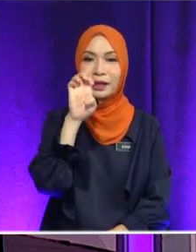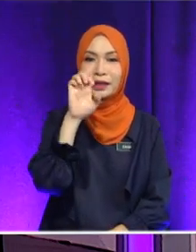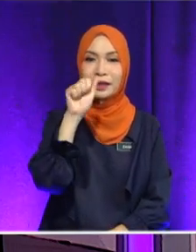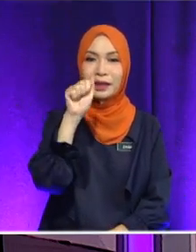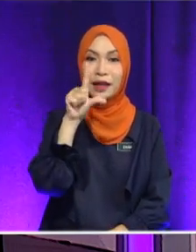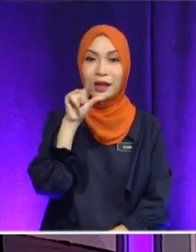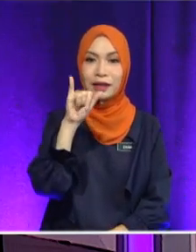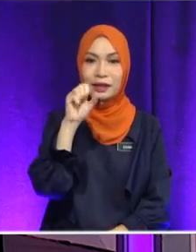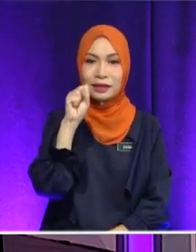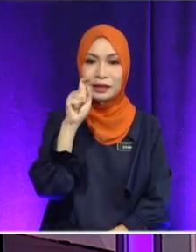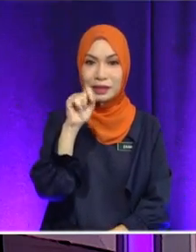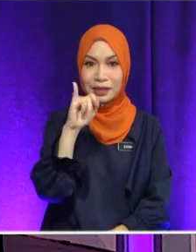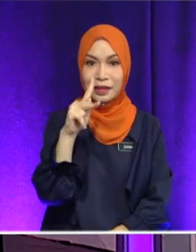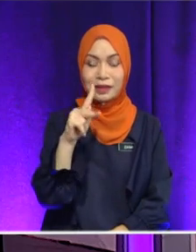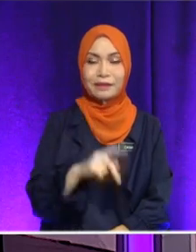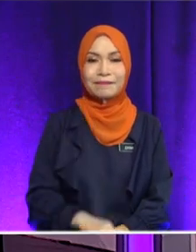realistis